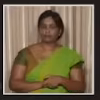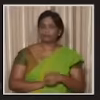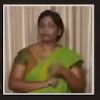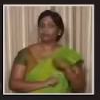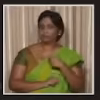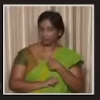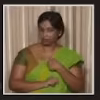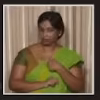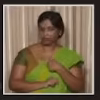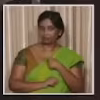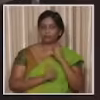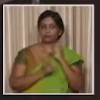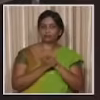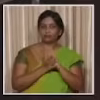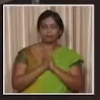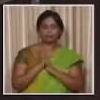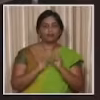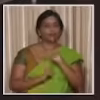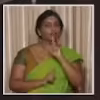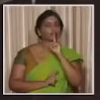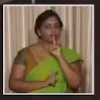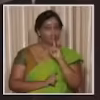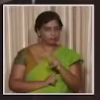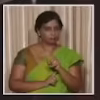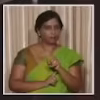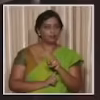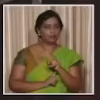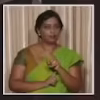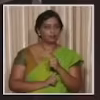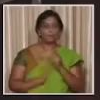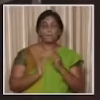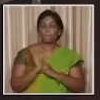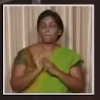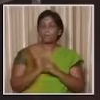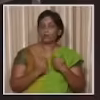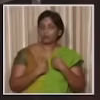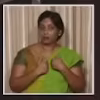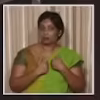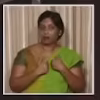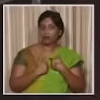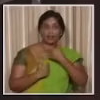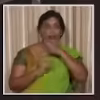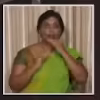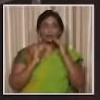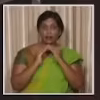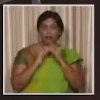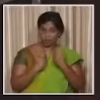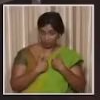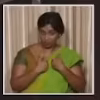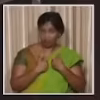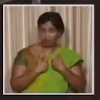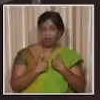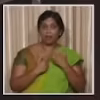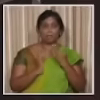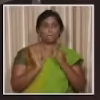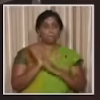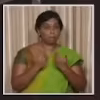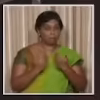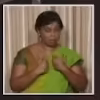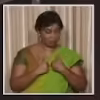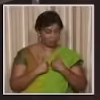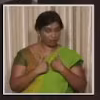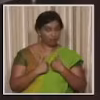මට සමිද්ද මන්ත්‍රීතුමාට කියන්න තියෙන්නේ Mahinda Ananda Aluthgamage Engalanta geval tibbada Mahinda Ananda